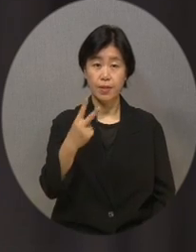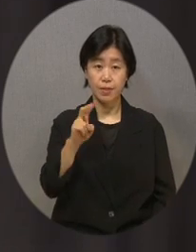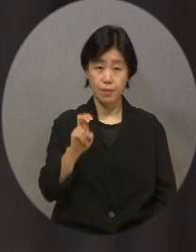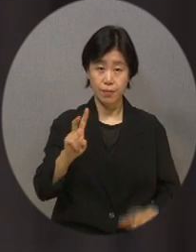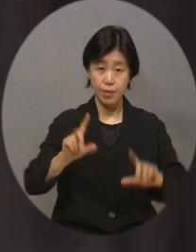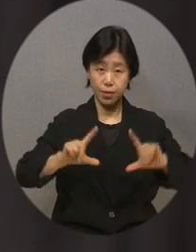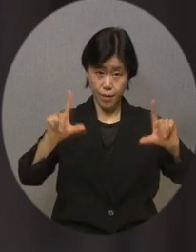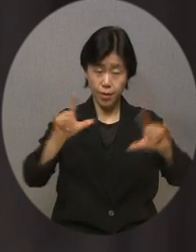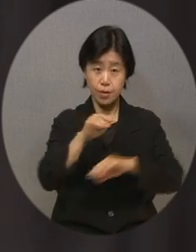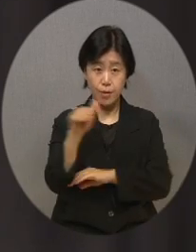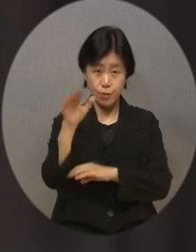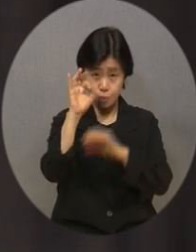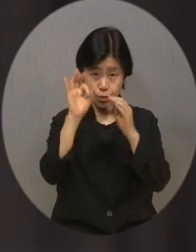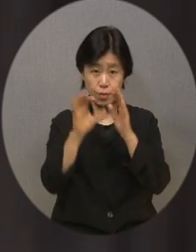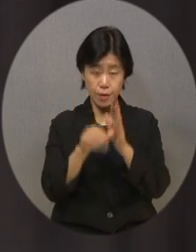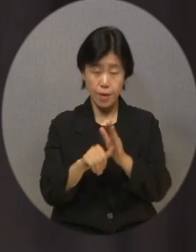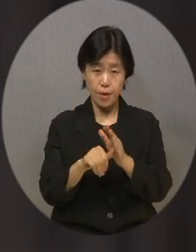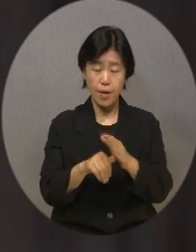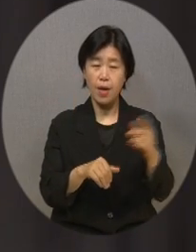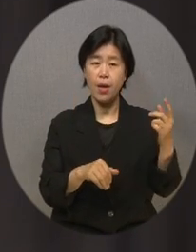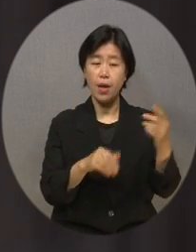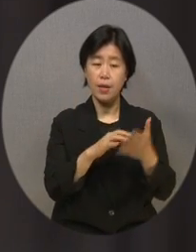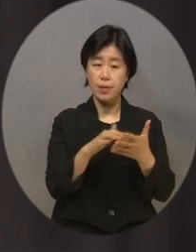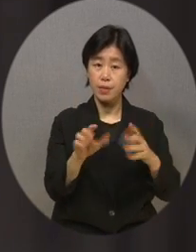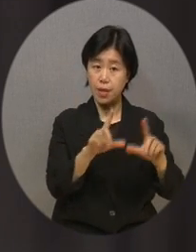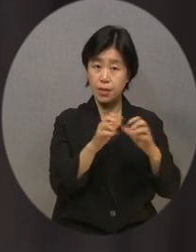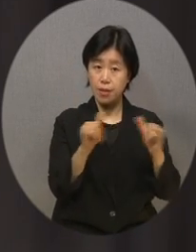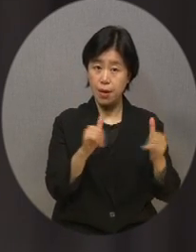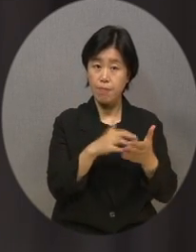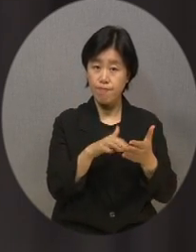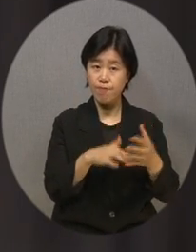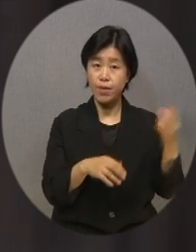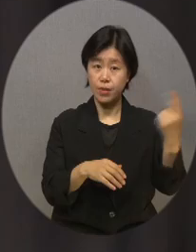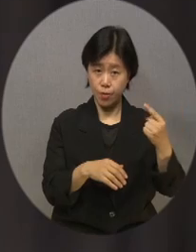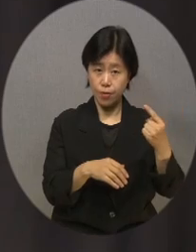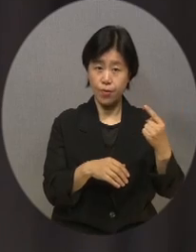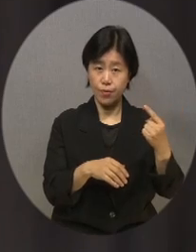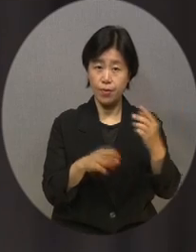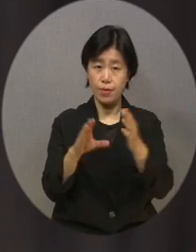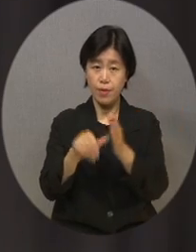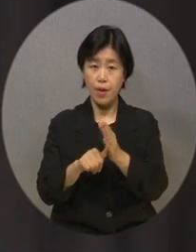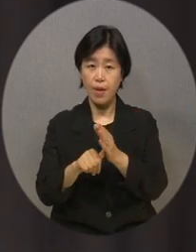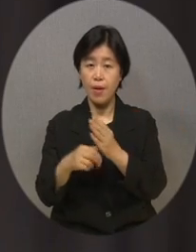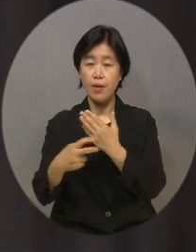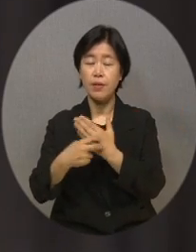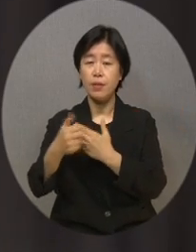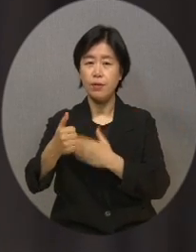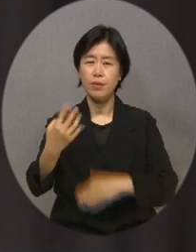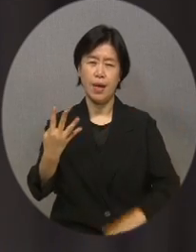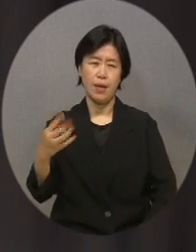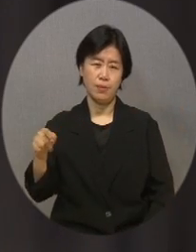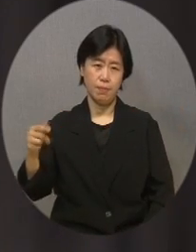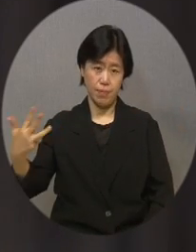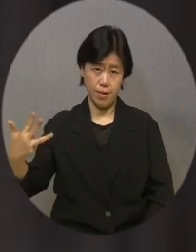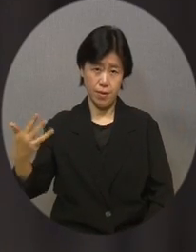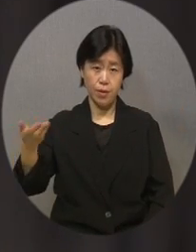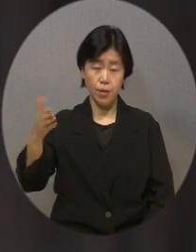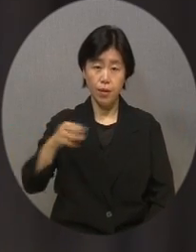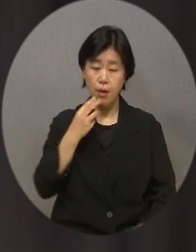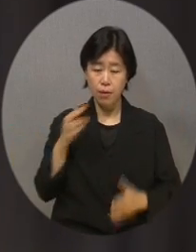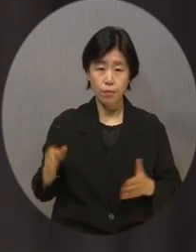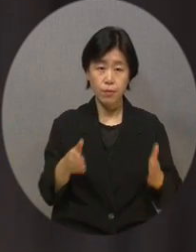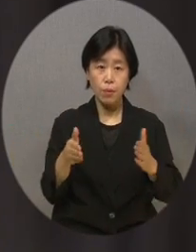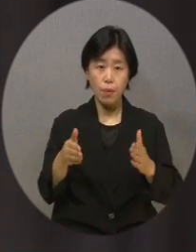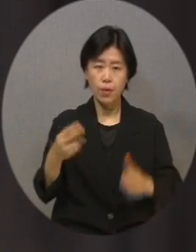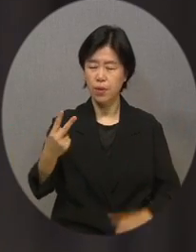기준입니다. 1,000명당 서울이 의사 수가 4.8명이에요. 그런데 경기도는 상대적으로